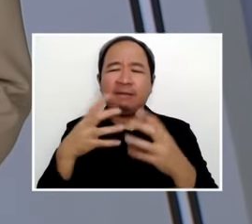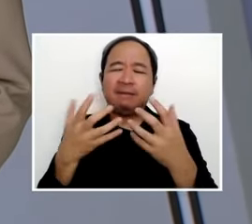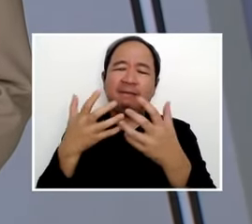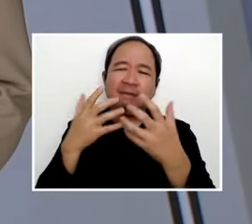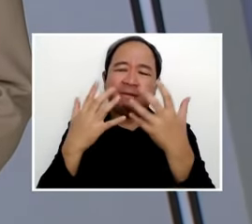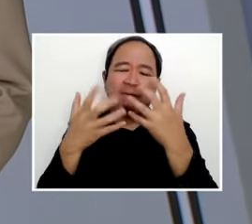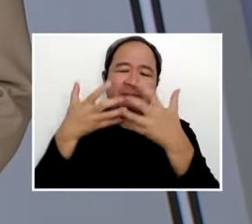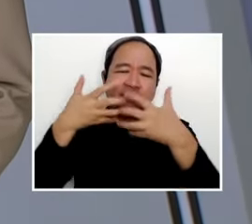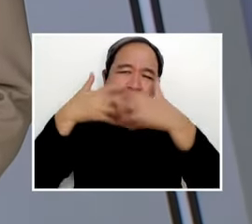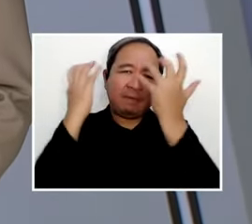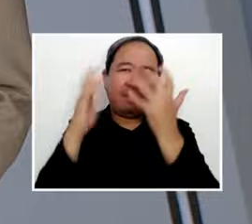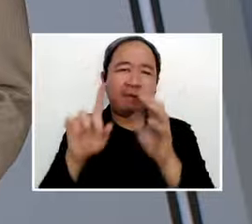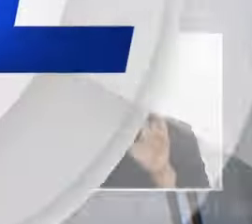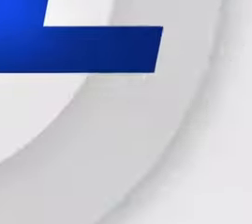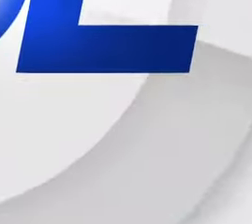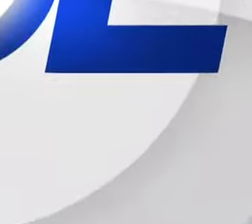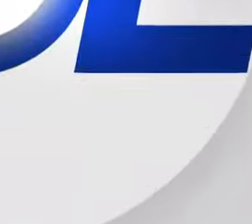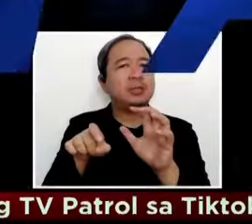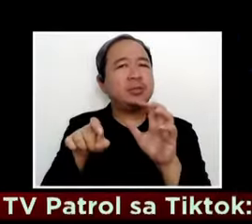Nagbabalik Karen de Guzman.